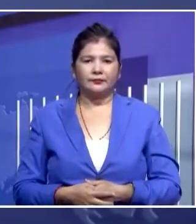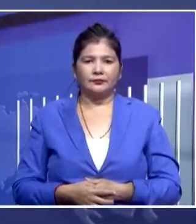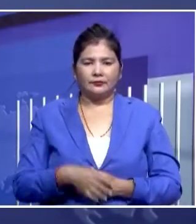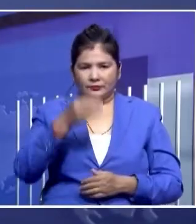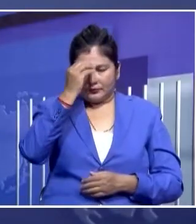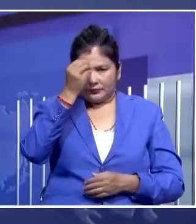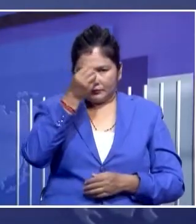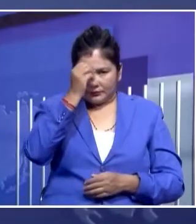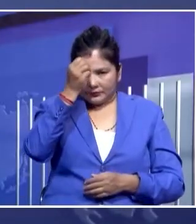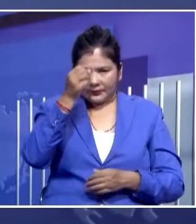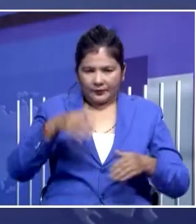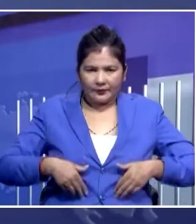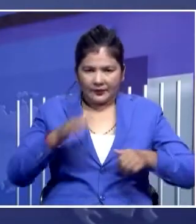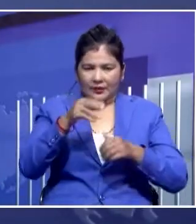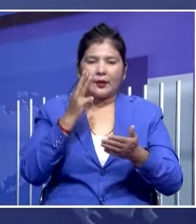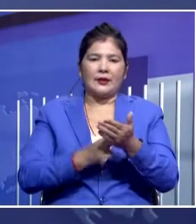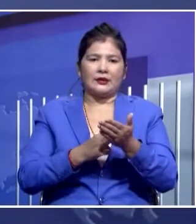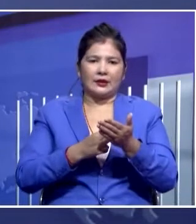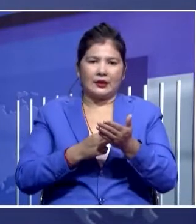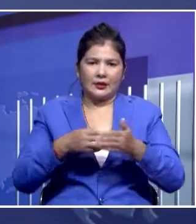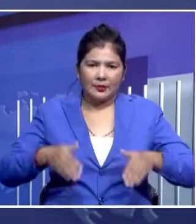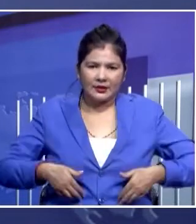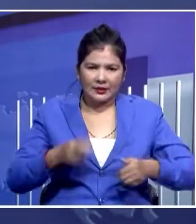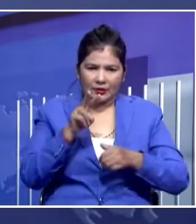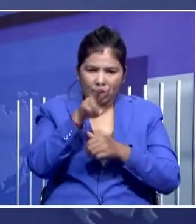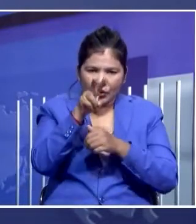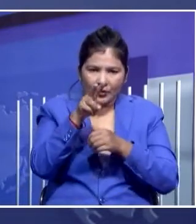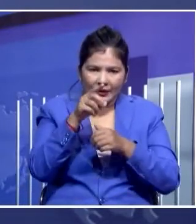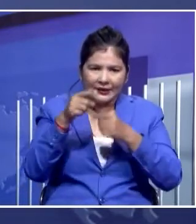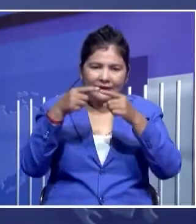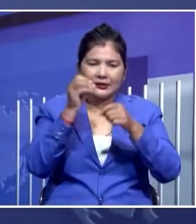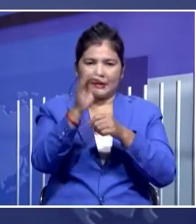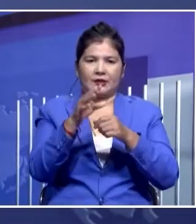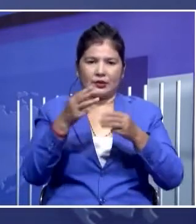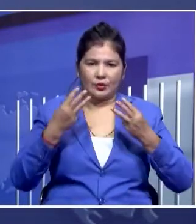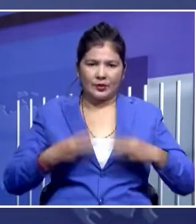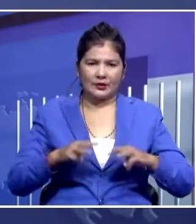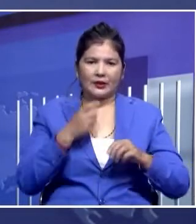दसैँ तिहार जस्ता पर्वहरू आउँदा मात्रै बजार अनुगमनलाई निरन्तरता दिइन्छ तर उपभोक्ताले भने